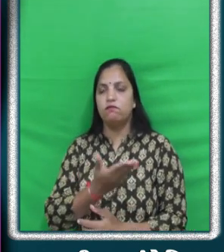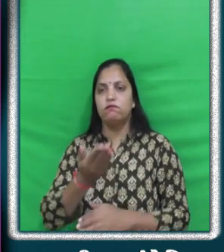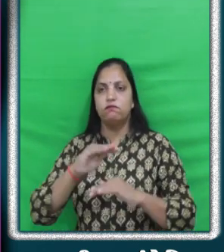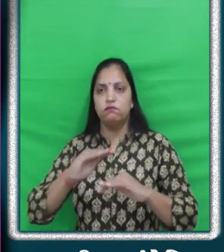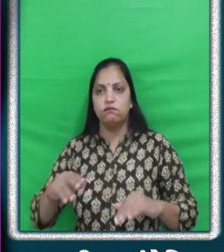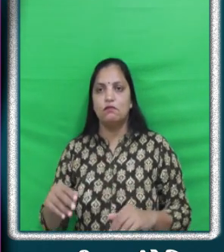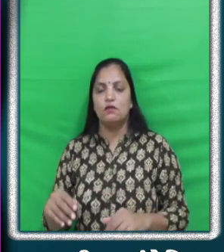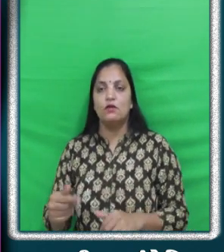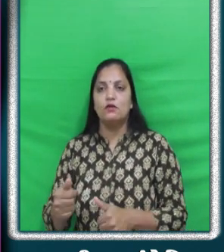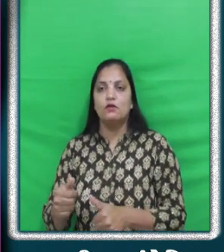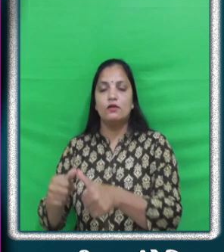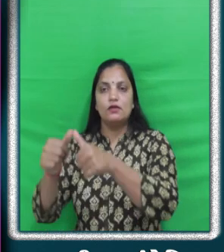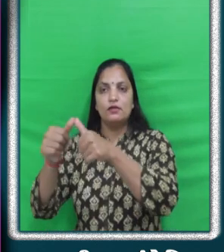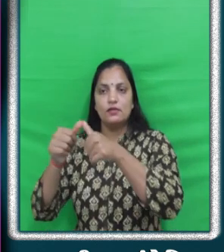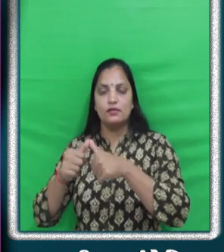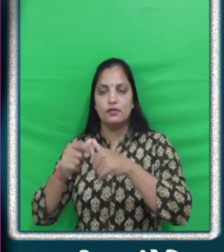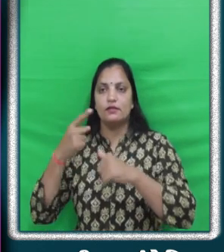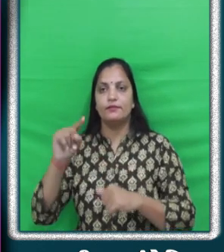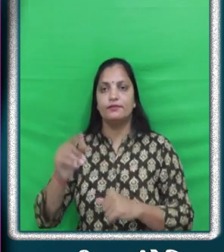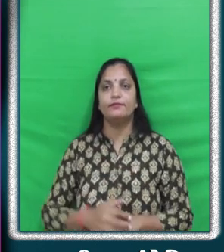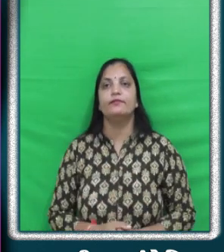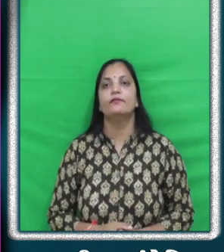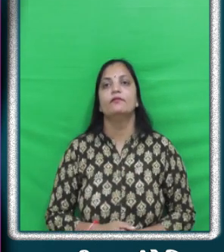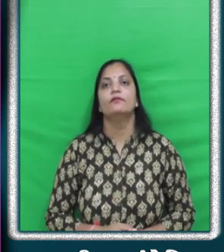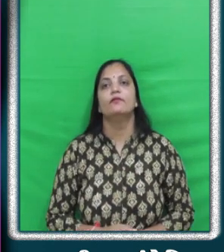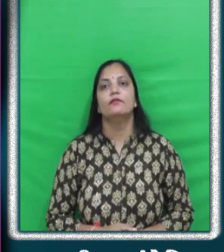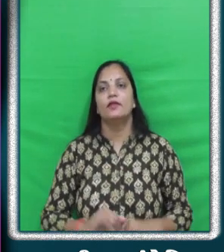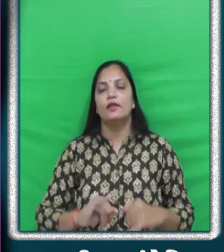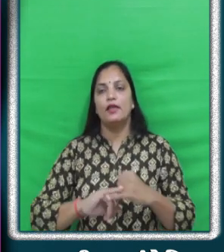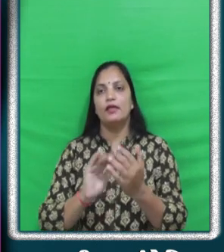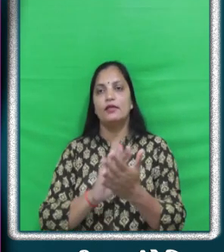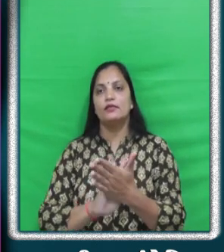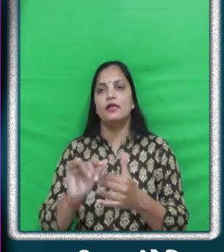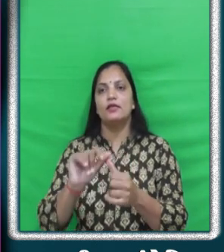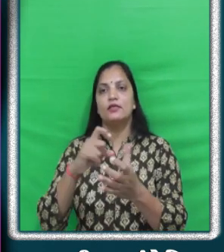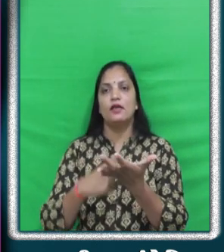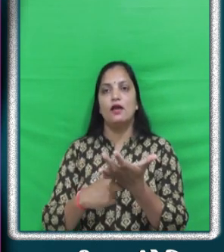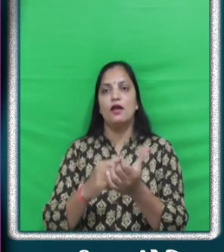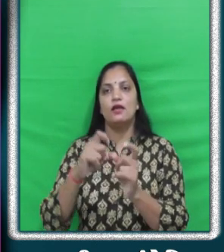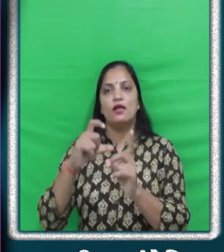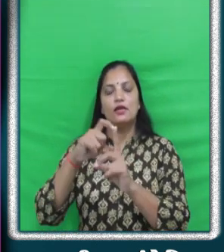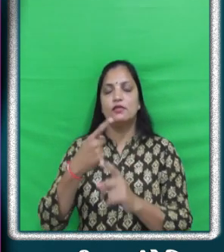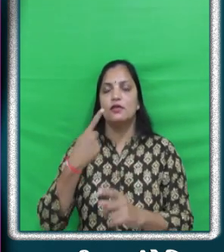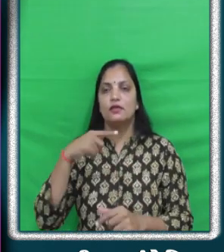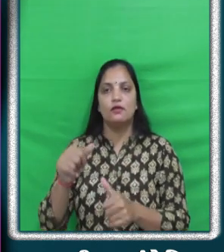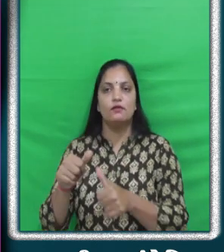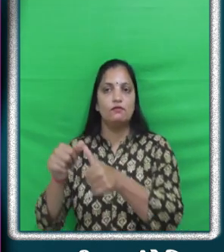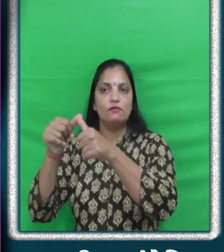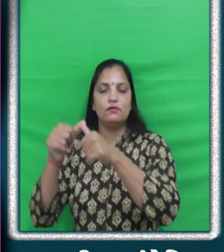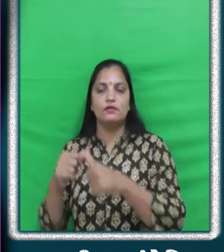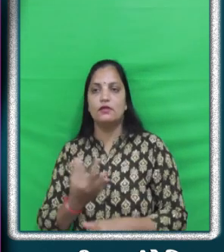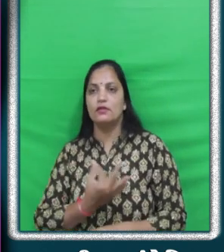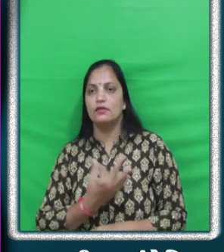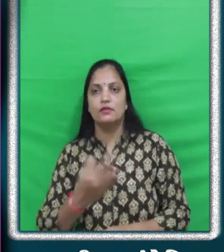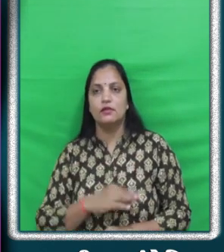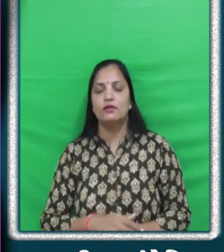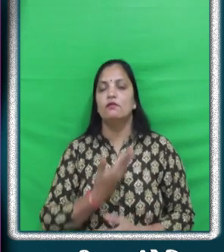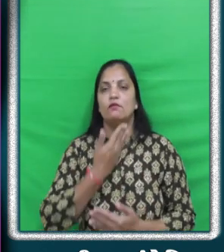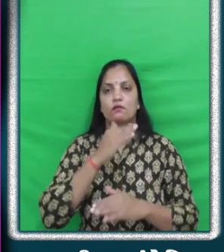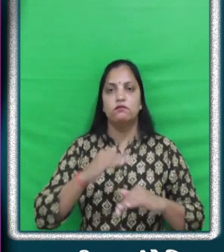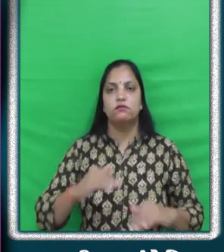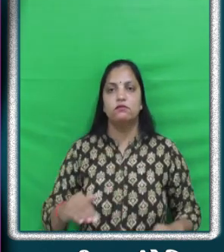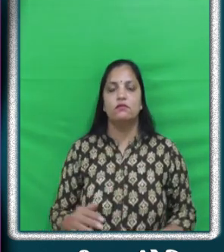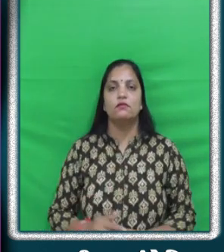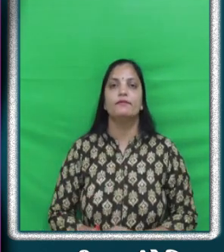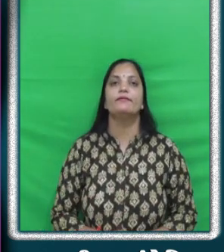છે આન્સર સાચા આપી રહ્યા છે, બરાબર છે. શરદ કહી રહ્યા છે એ આન્સર, વેરી ગુડ. તો